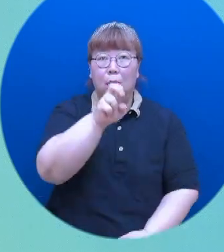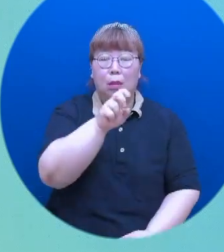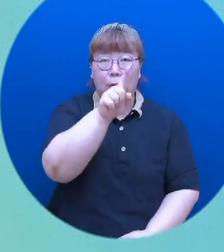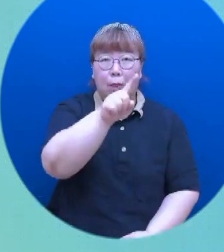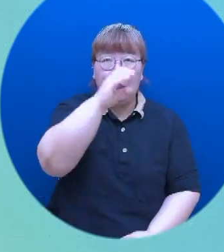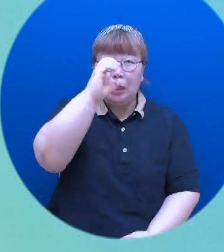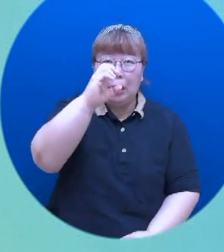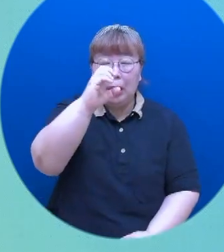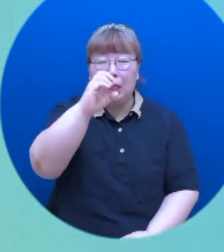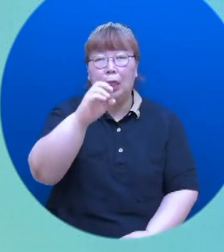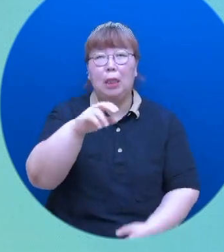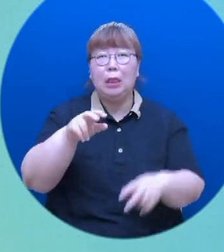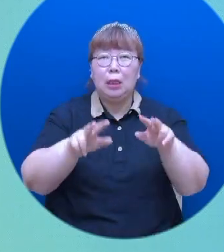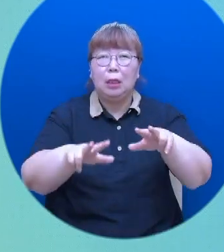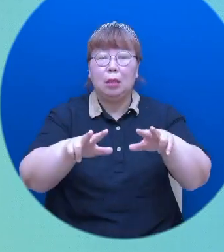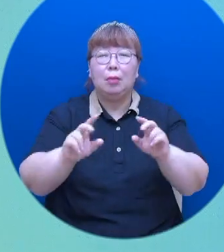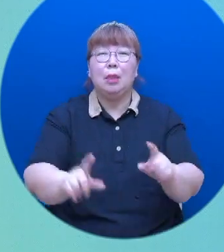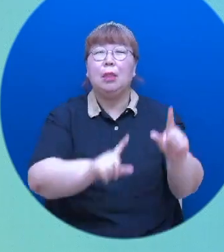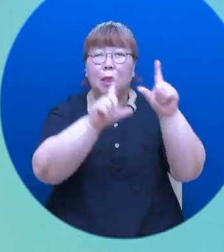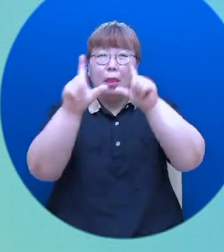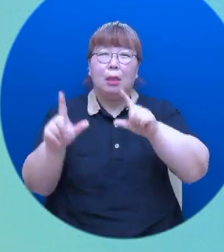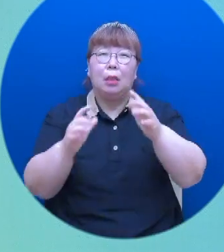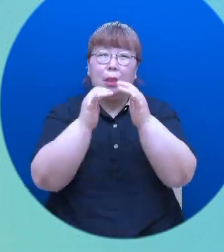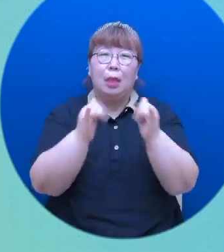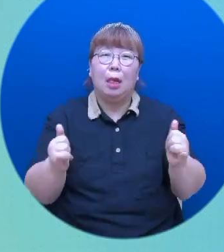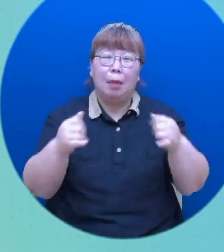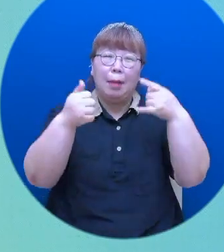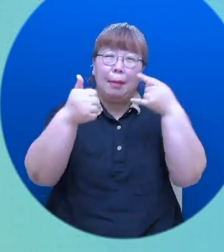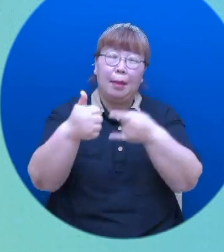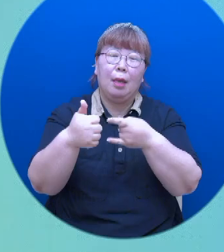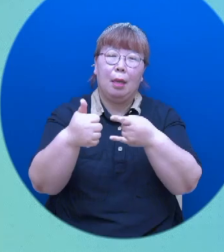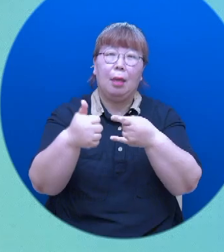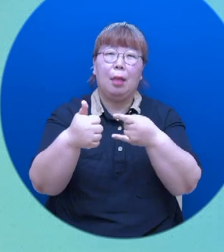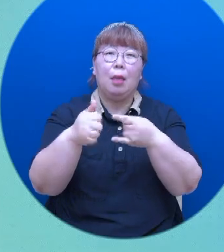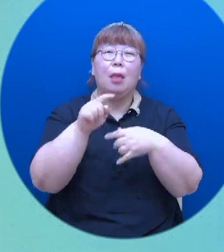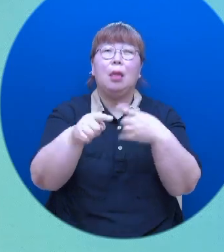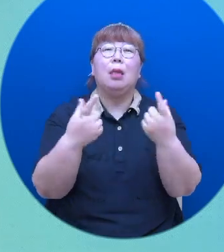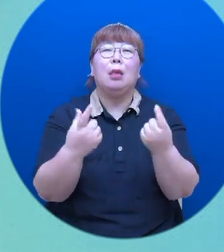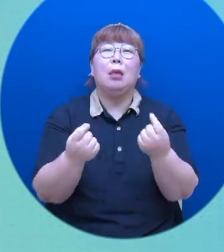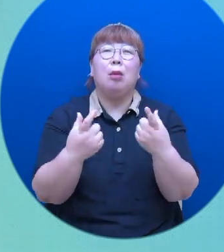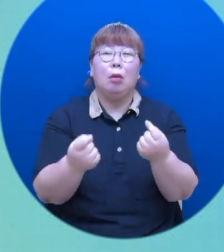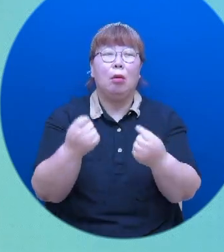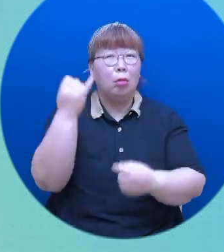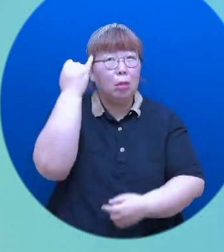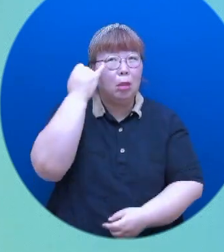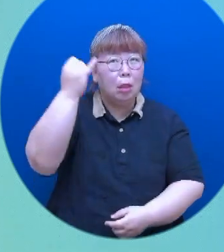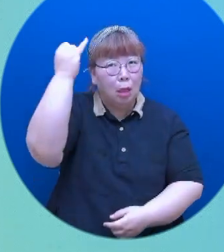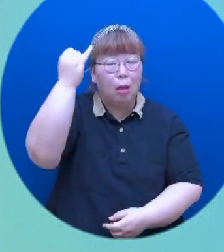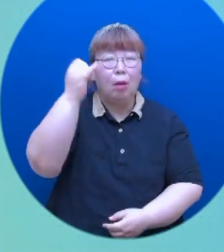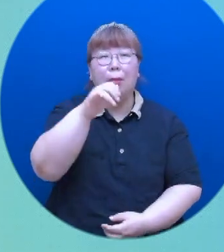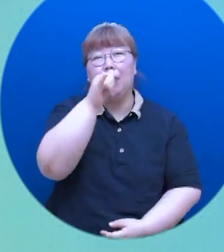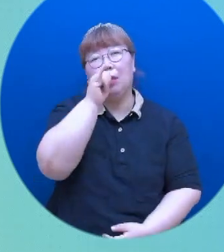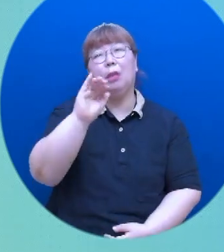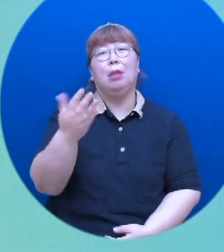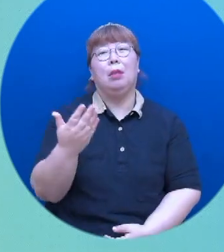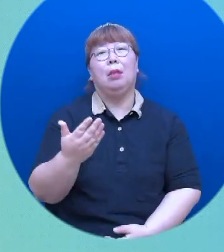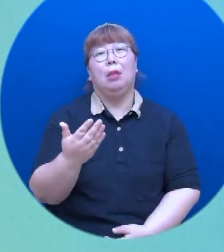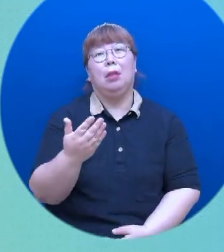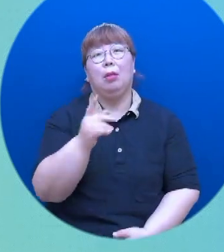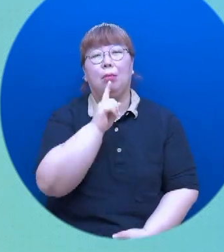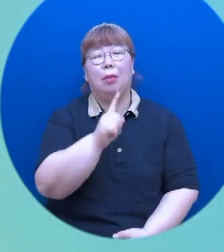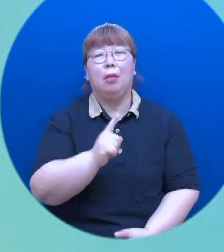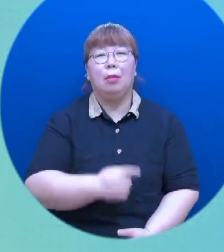21세기를 살아가는 인재에게 이런 탁월함이 있어야 한다라고 말을